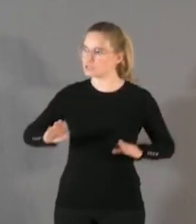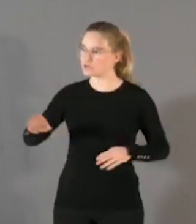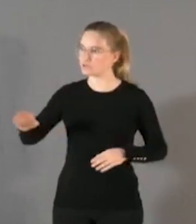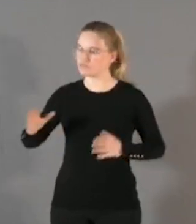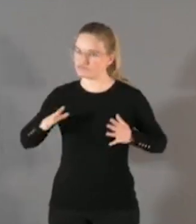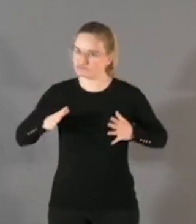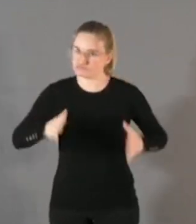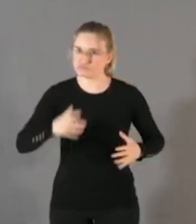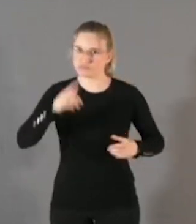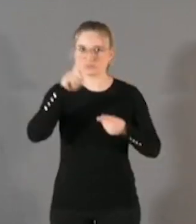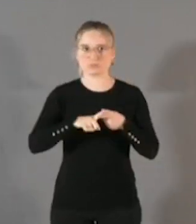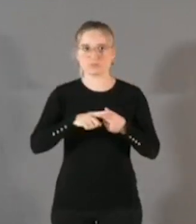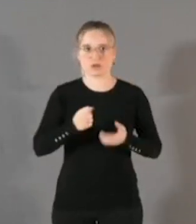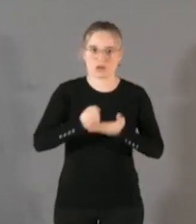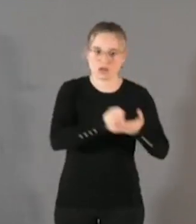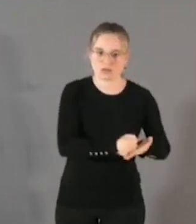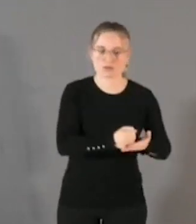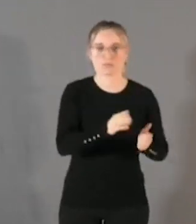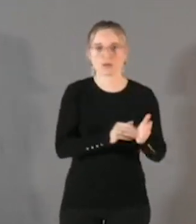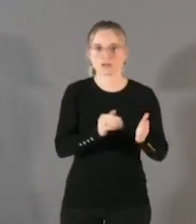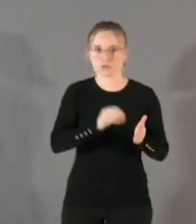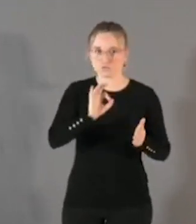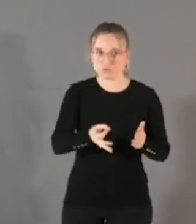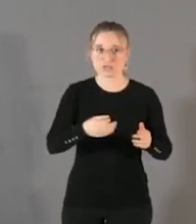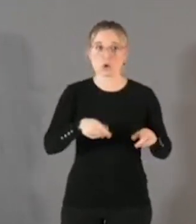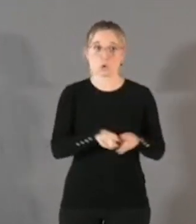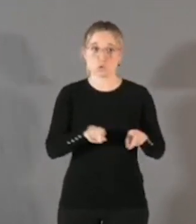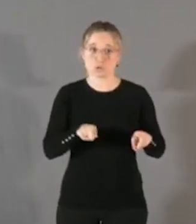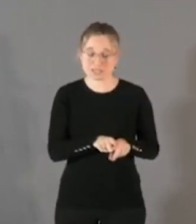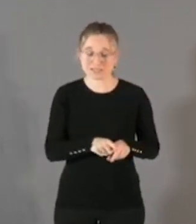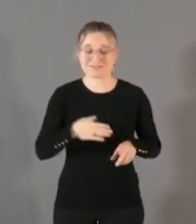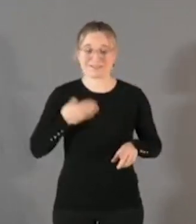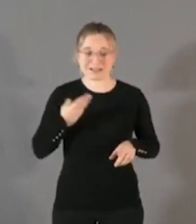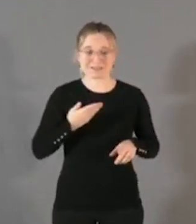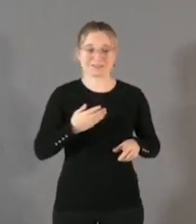avez considérablement augmentés. Merci, monsieur le maire, pour votre attention.